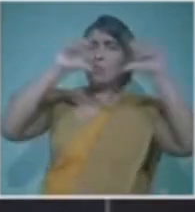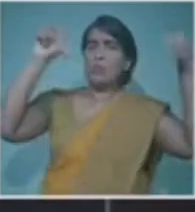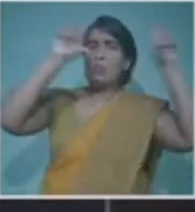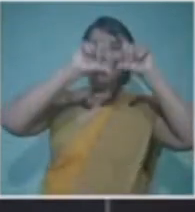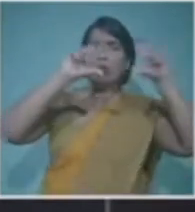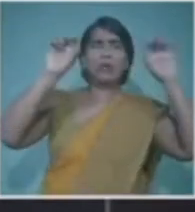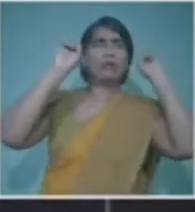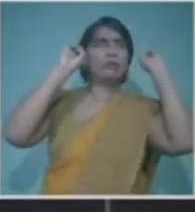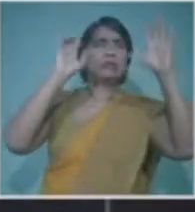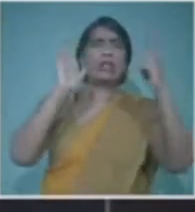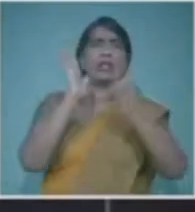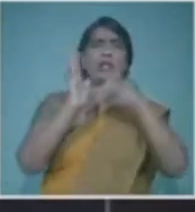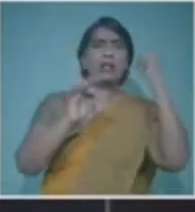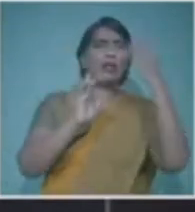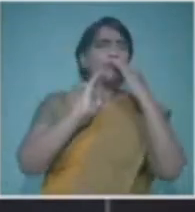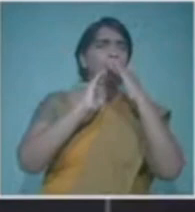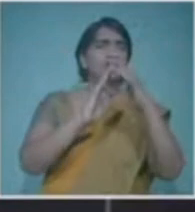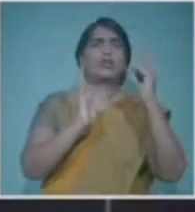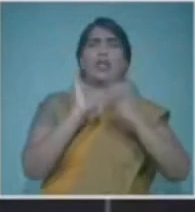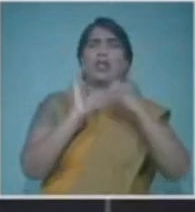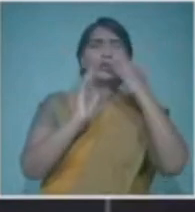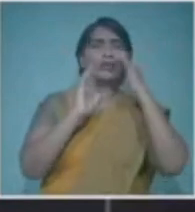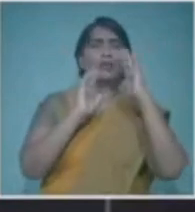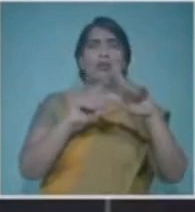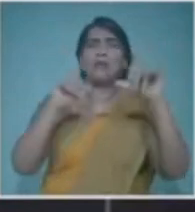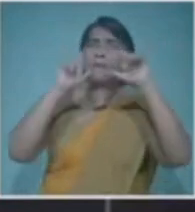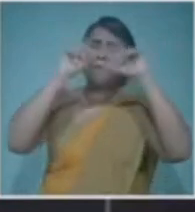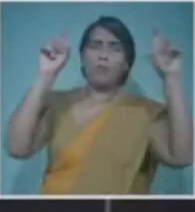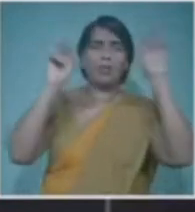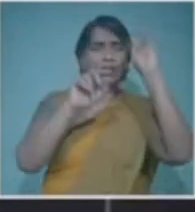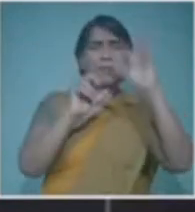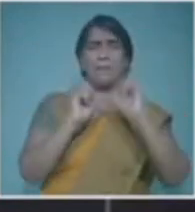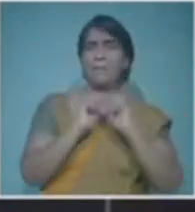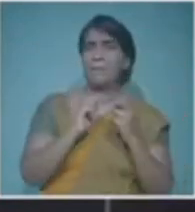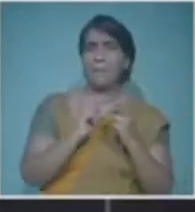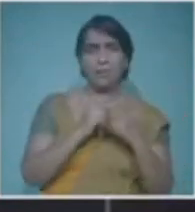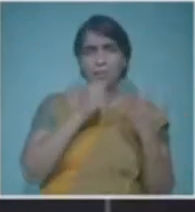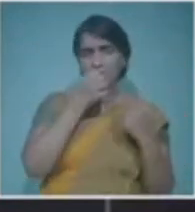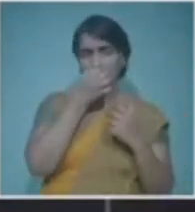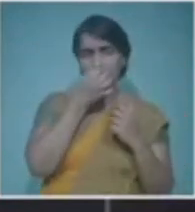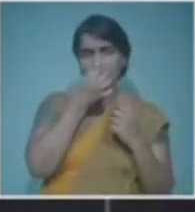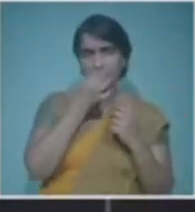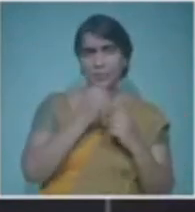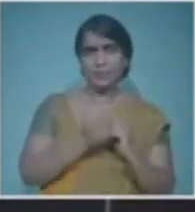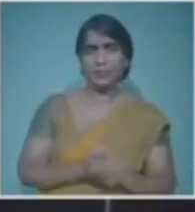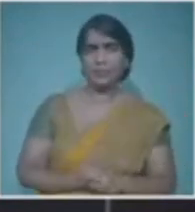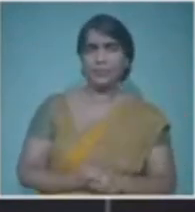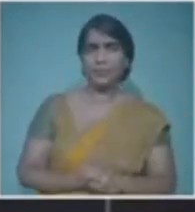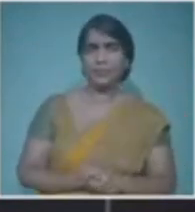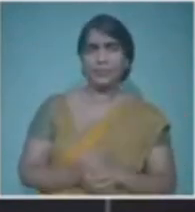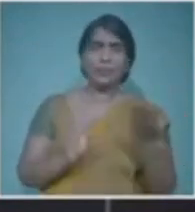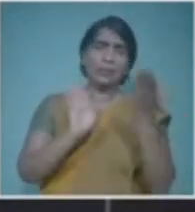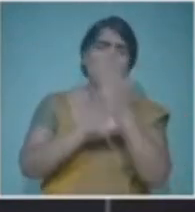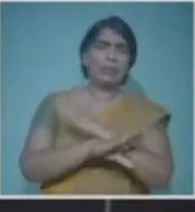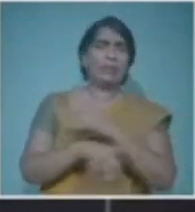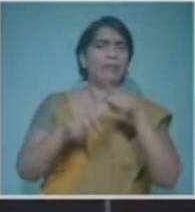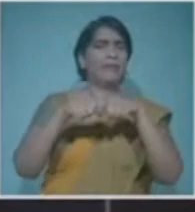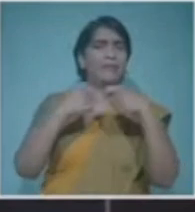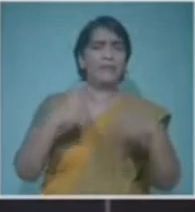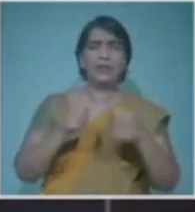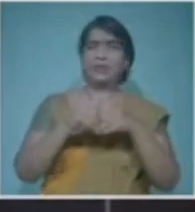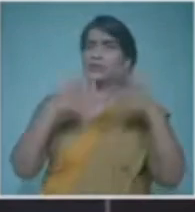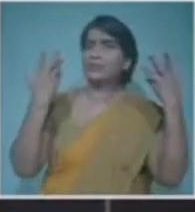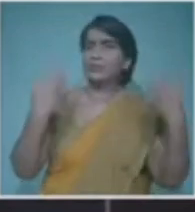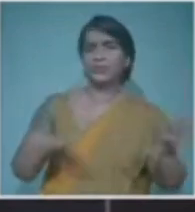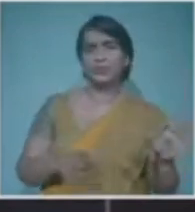ප්‍රශ්න නෑ මන්ත්‍රීතුමා බෝඩ් එක ගැහුවයි කියලා ඔකේ ප්‍රශ්නයක් නෑ. ඒ ඉතින් මුදල් ඒ පහුගිය කාලේ වැය කළා අවසන්